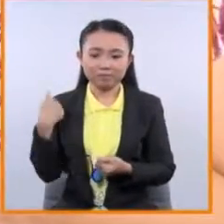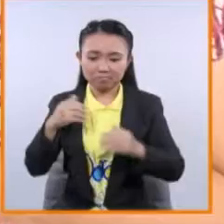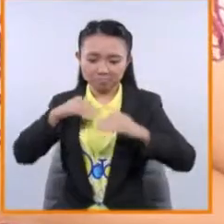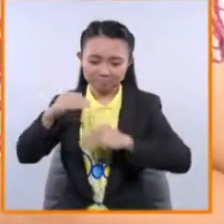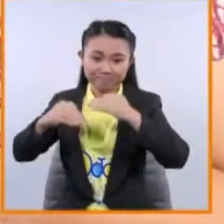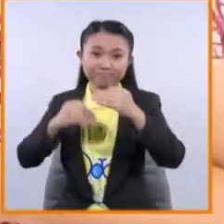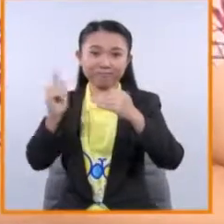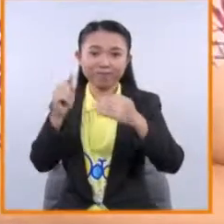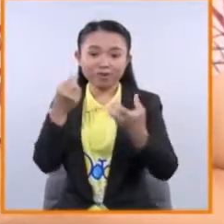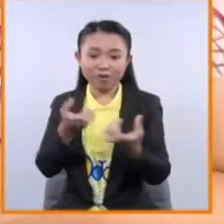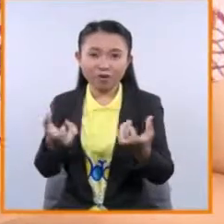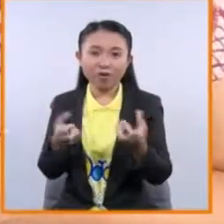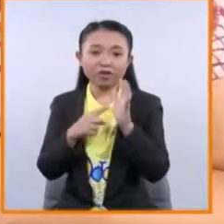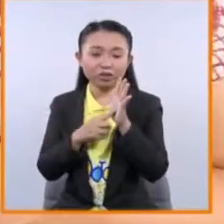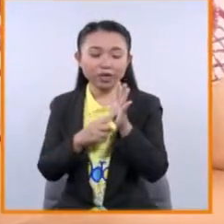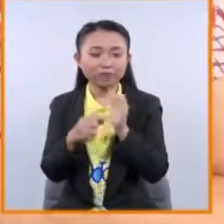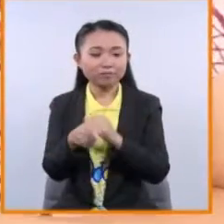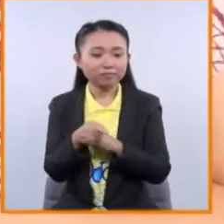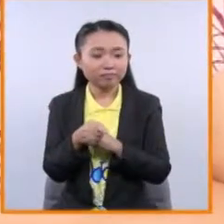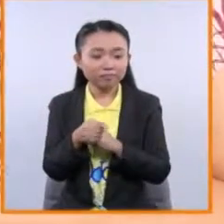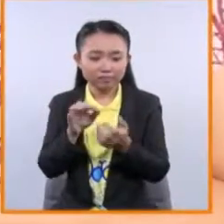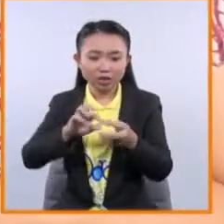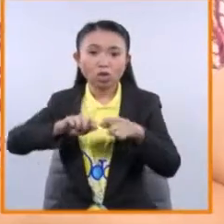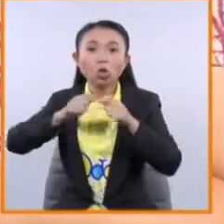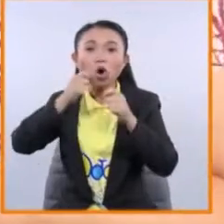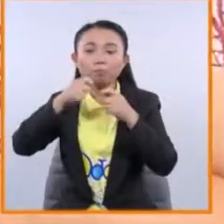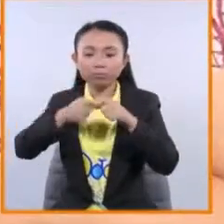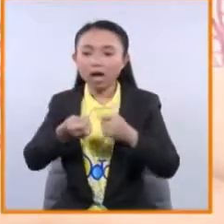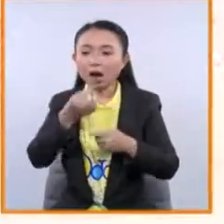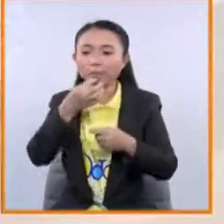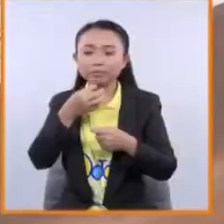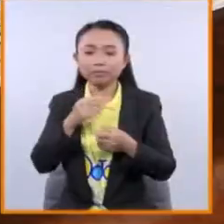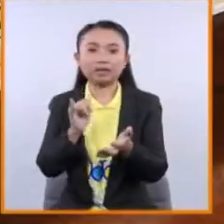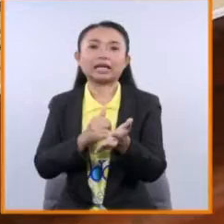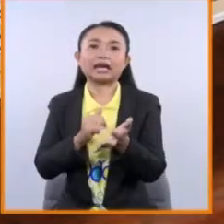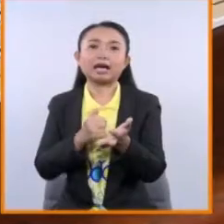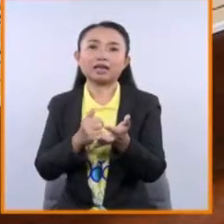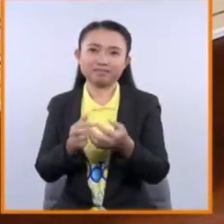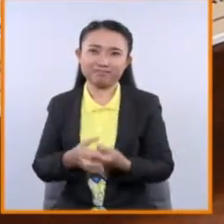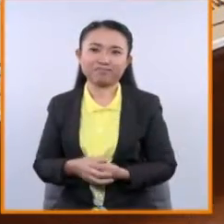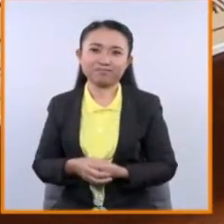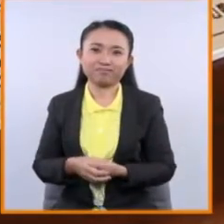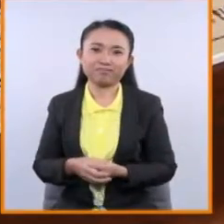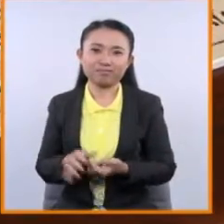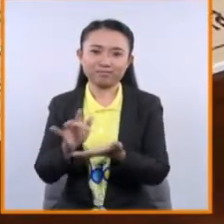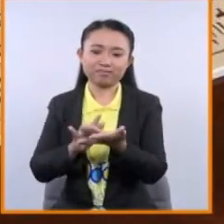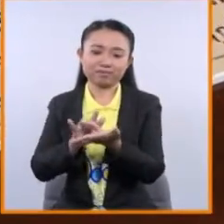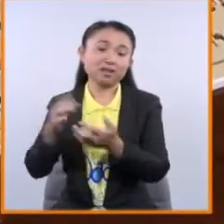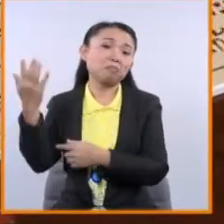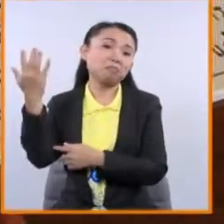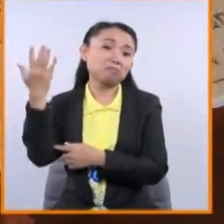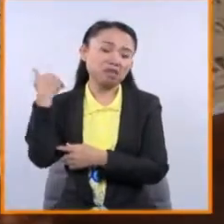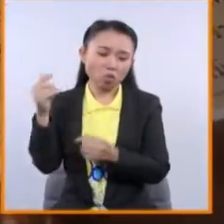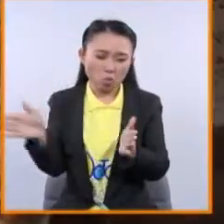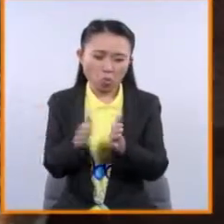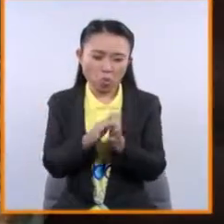ตัวผลิตภัณฑ์อย่างเช่นลูกอมชื่นจิตเนี่ยขึ้นมาใหม่เพื่อที่จะให้ง่ายต่อการบริโภคมากขึ้น ยาแผนโบราณในอดีตนั้นมีเกือบร้